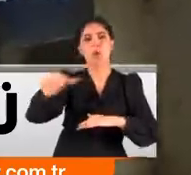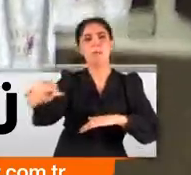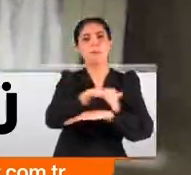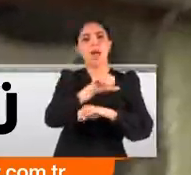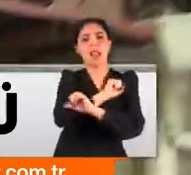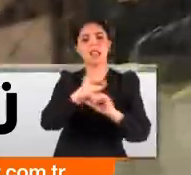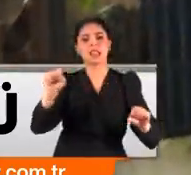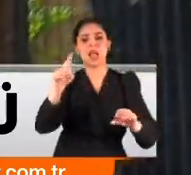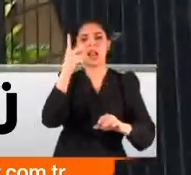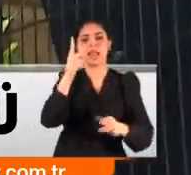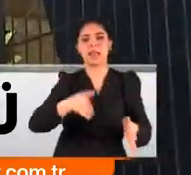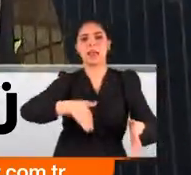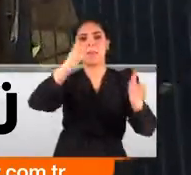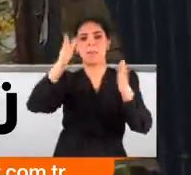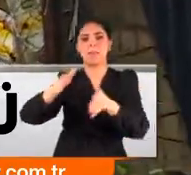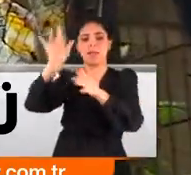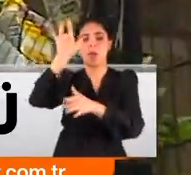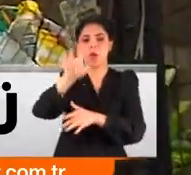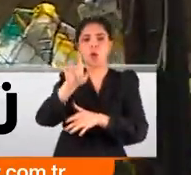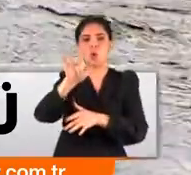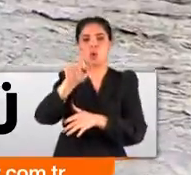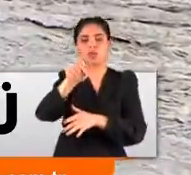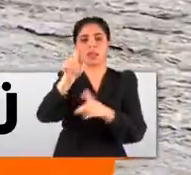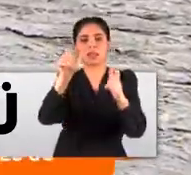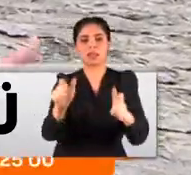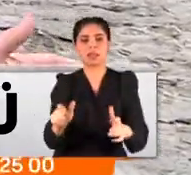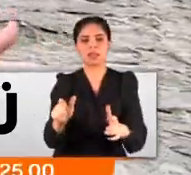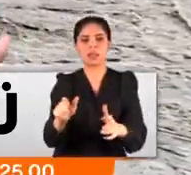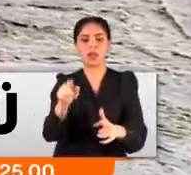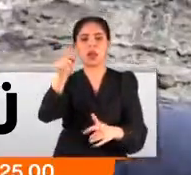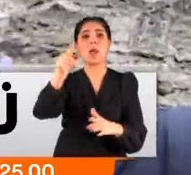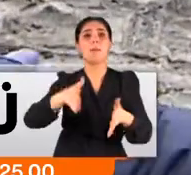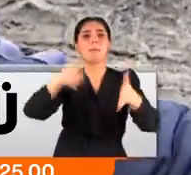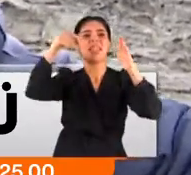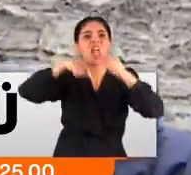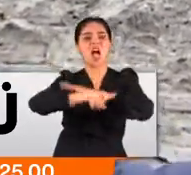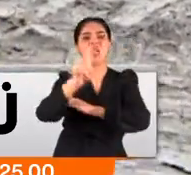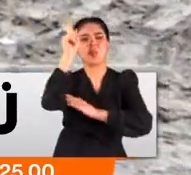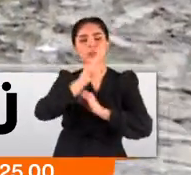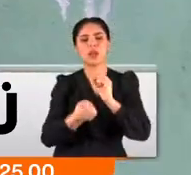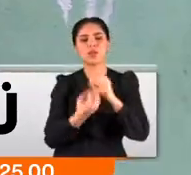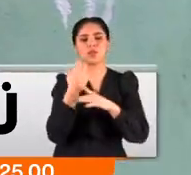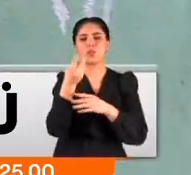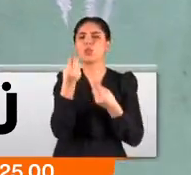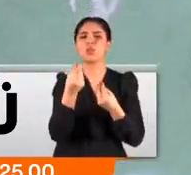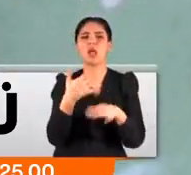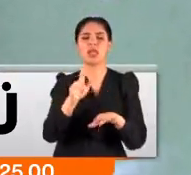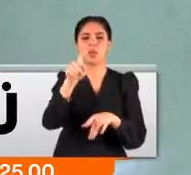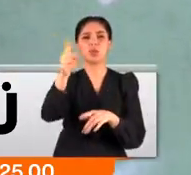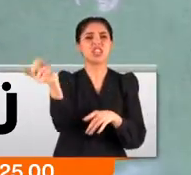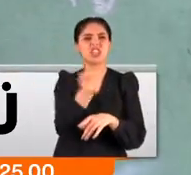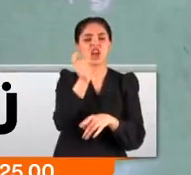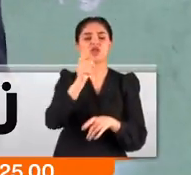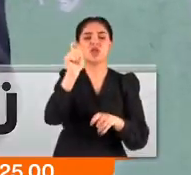geldiği yer şu iki binanın arasındaki kuyu suyunun belirtildiği yer. Binanın zemininden geliyor bu su. Bu şekilde hiç hoş değil. O kaçak olarak